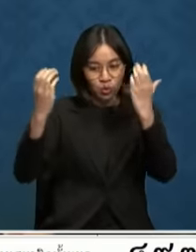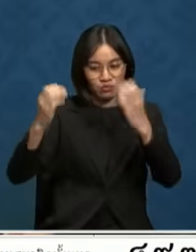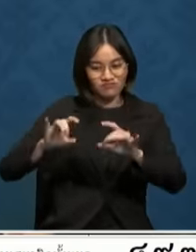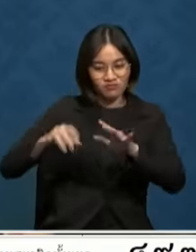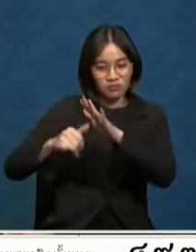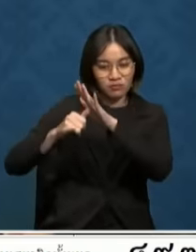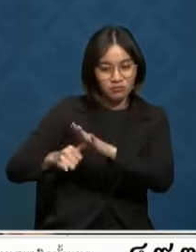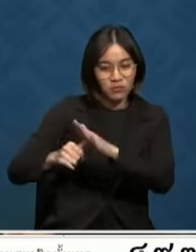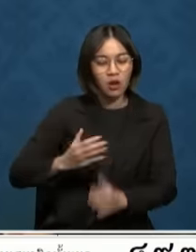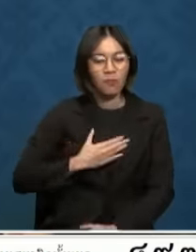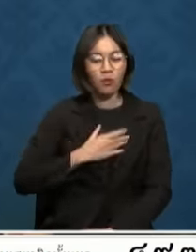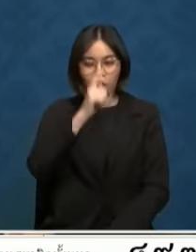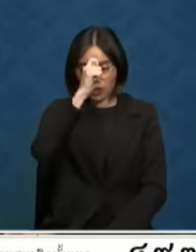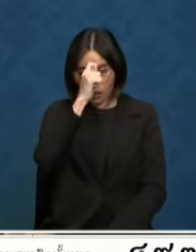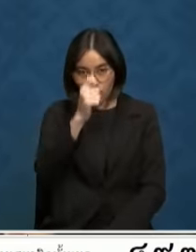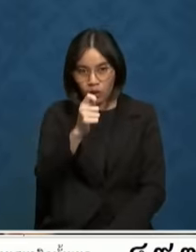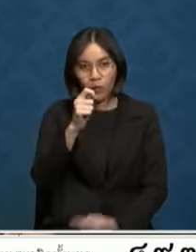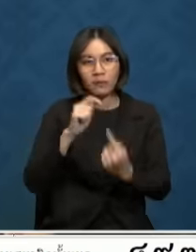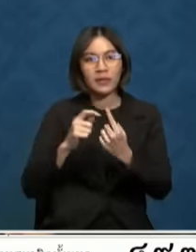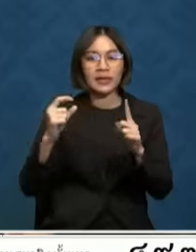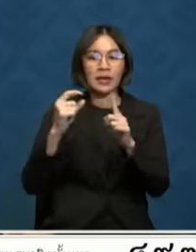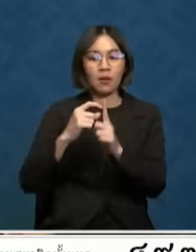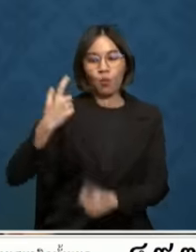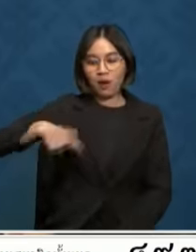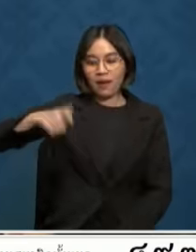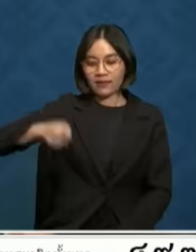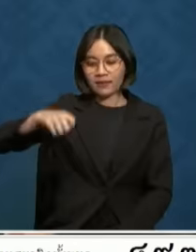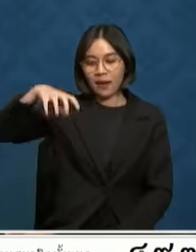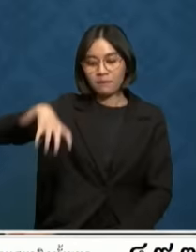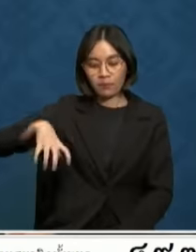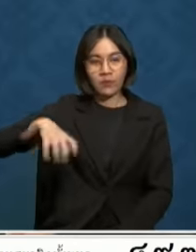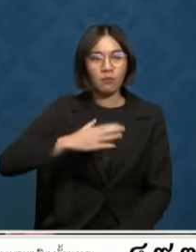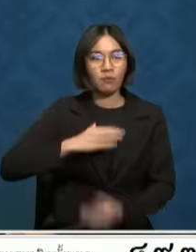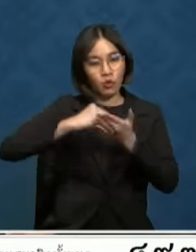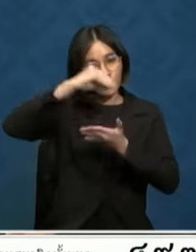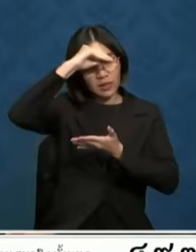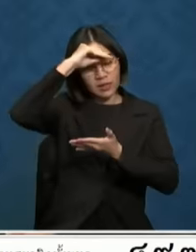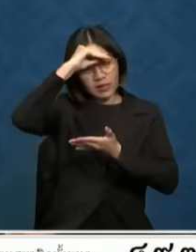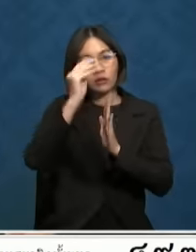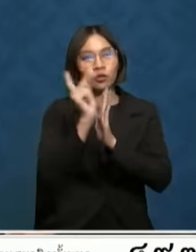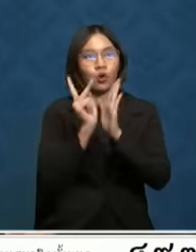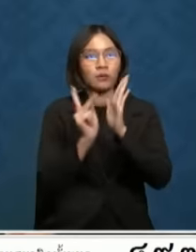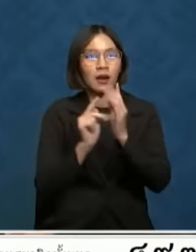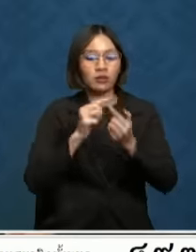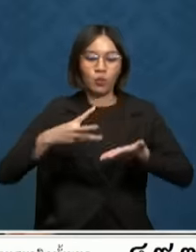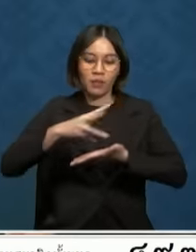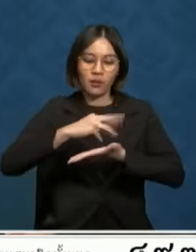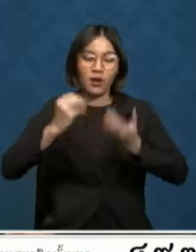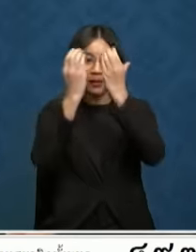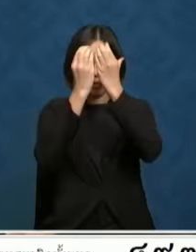กระผมให้ความเคารพนะครับคำว่าศาลเพราะผมเรียนนิติศาสตร์จากมหาวิลัย